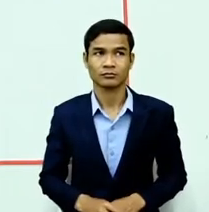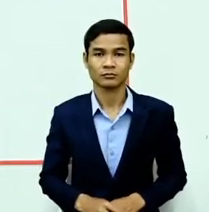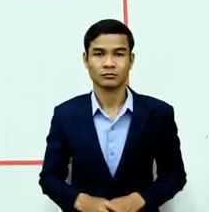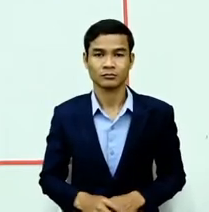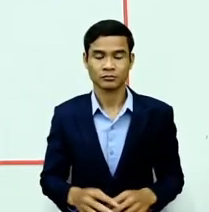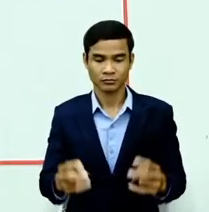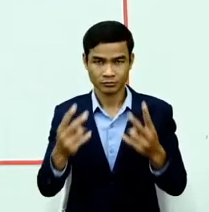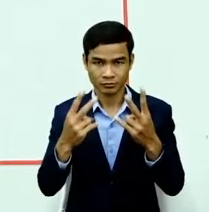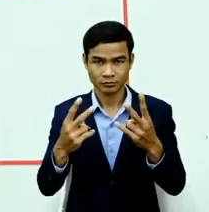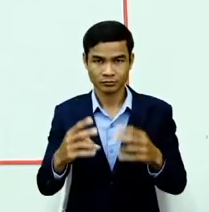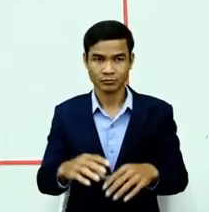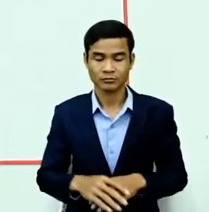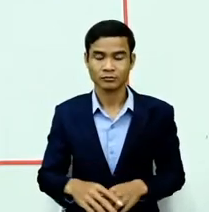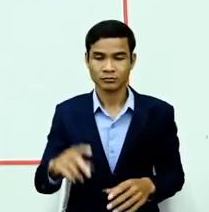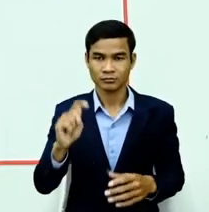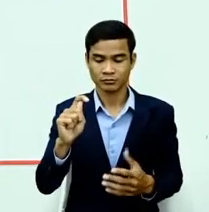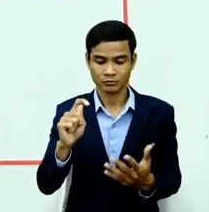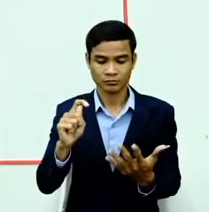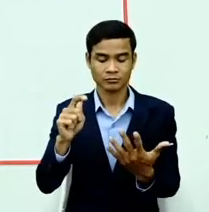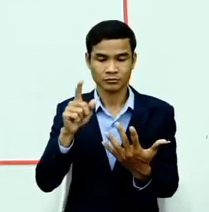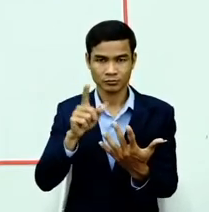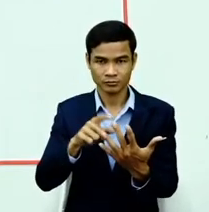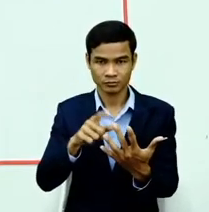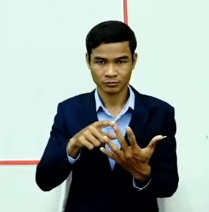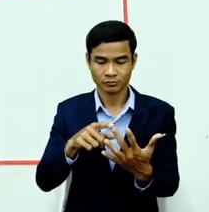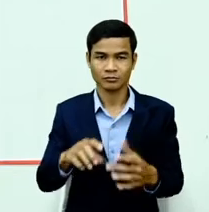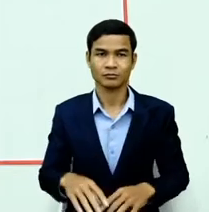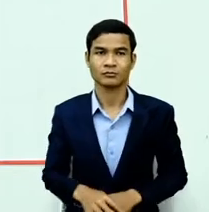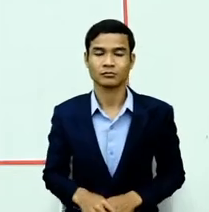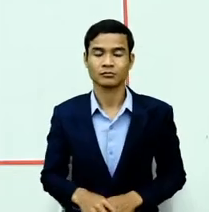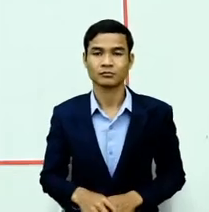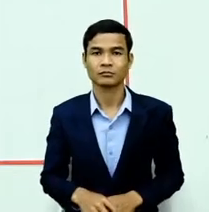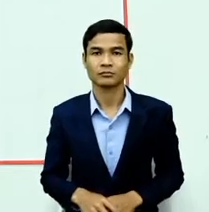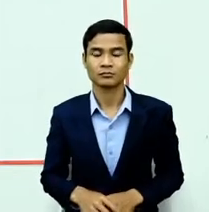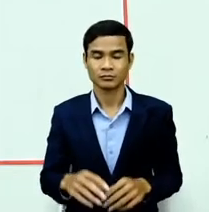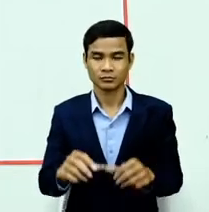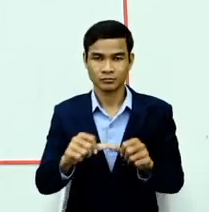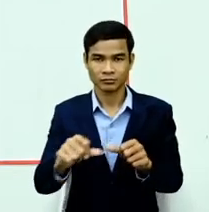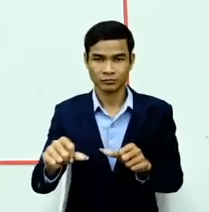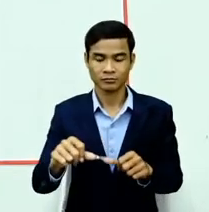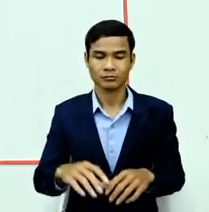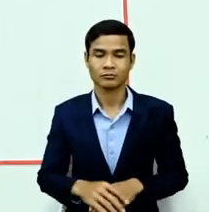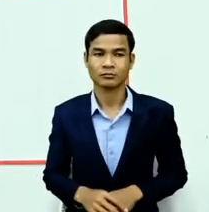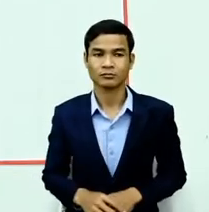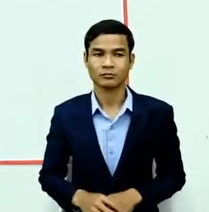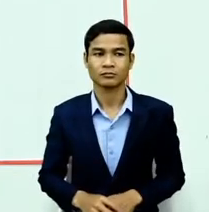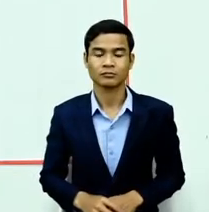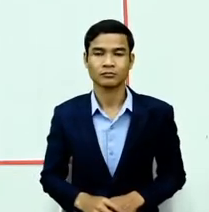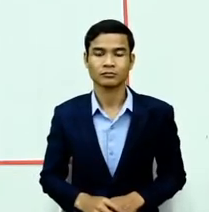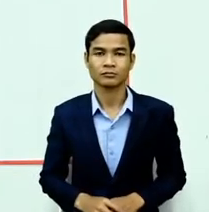Chà, tiền toán rô ôm rùng. Chà, bánh toán.